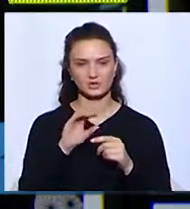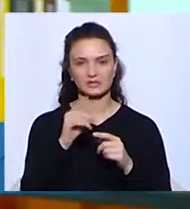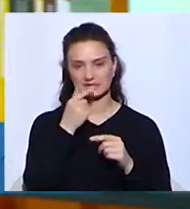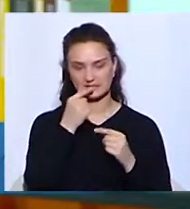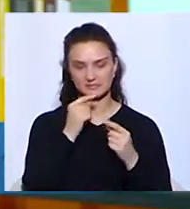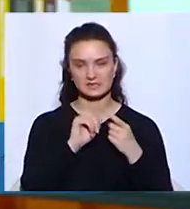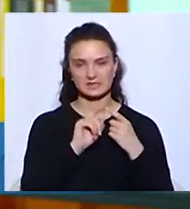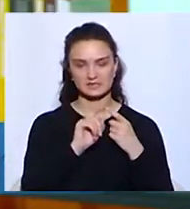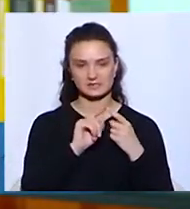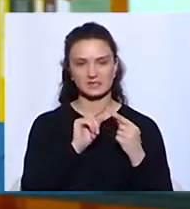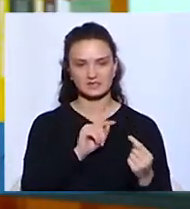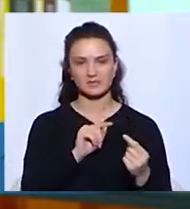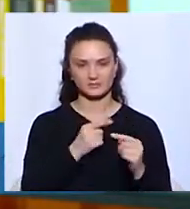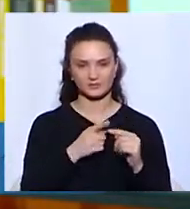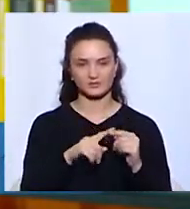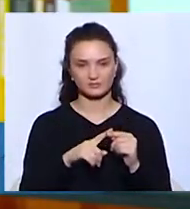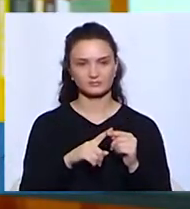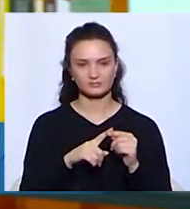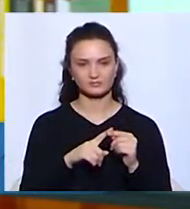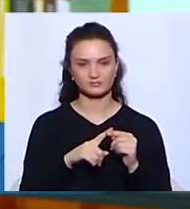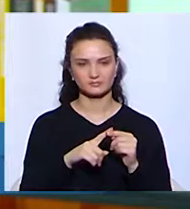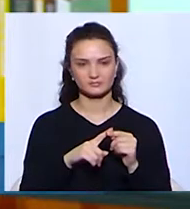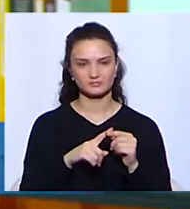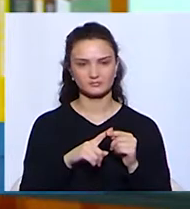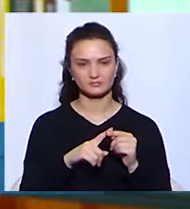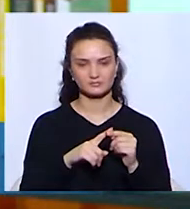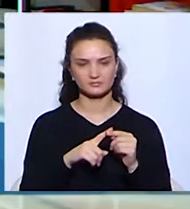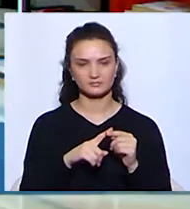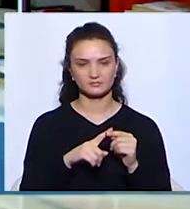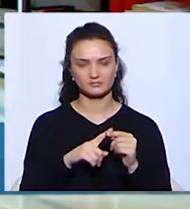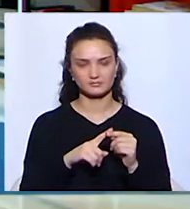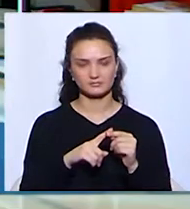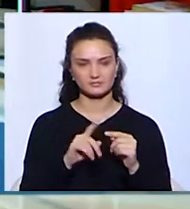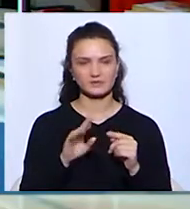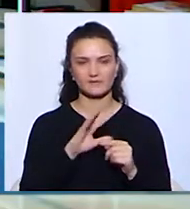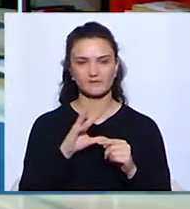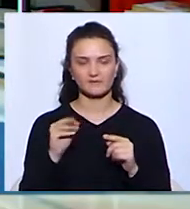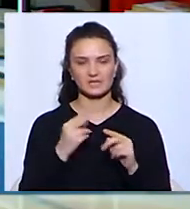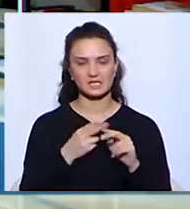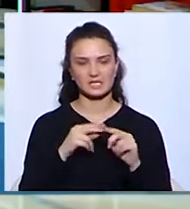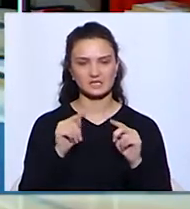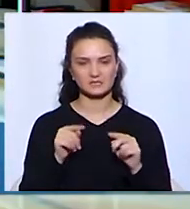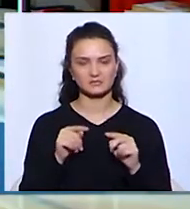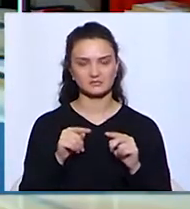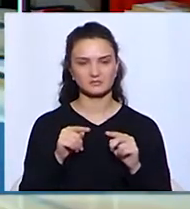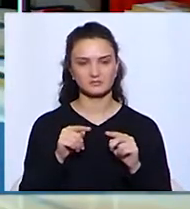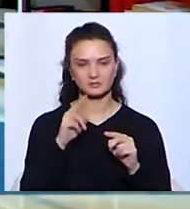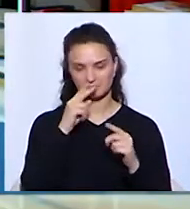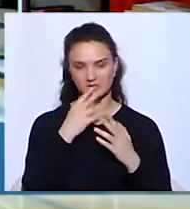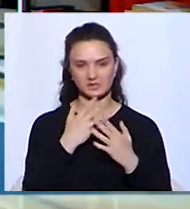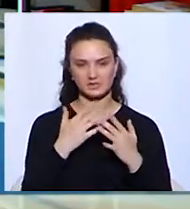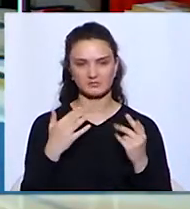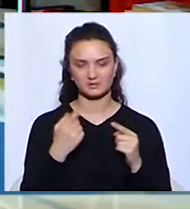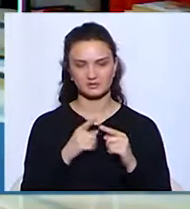გრიპის საწინააღმდეგო, სადაც ინგლისურად გრიპის საწინააღმდეგო სახელწოდებები. არა და ყველა ეს